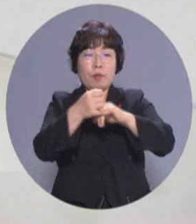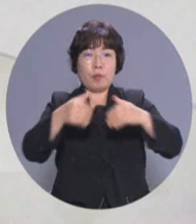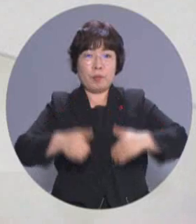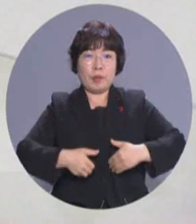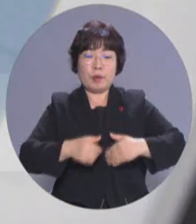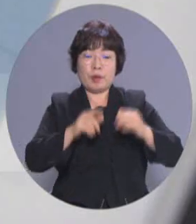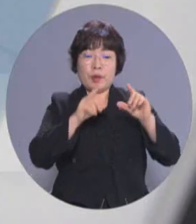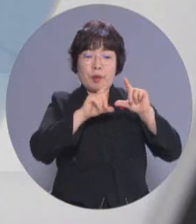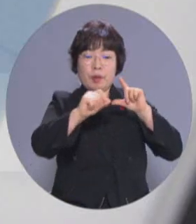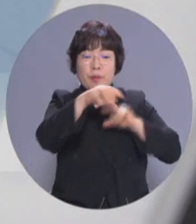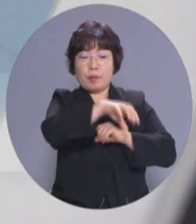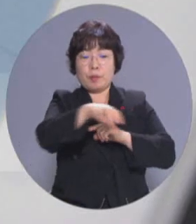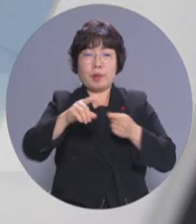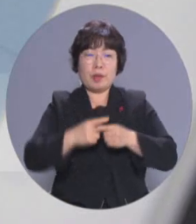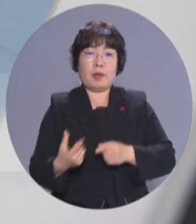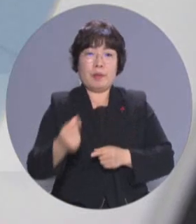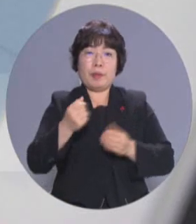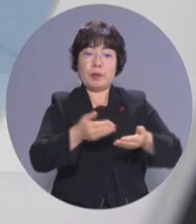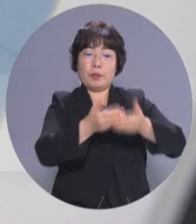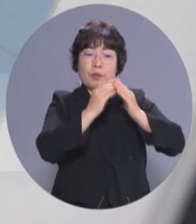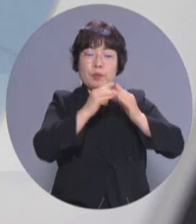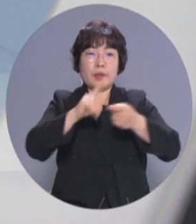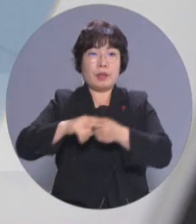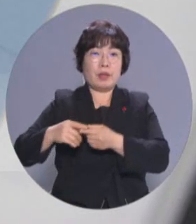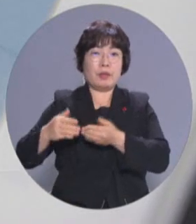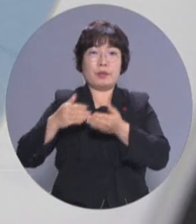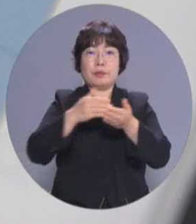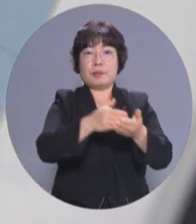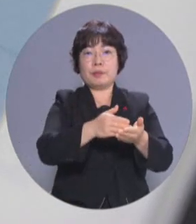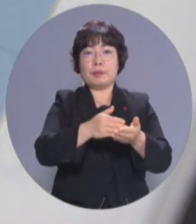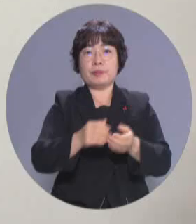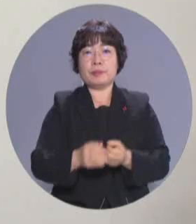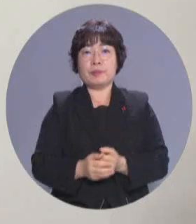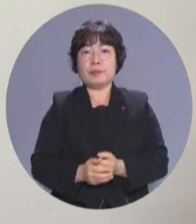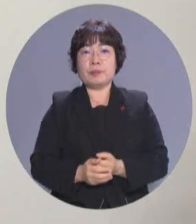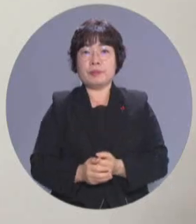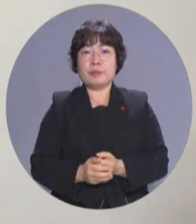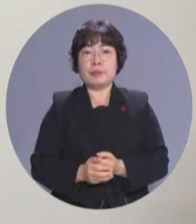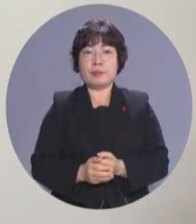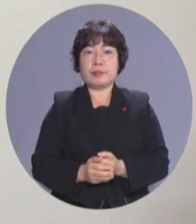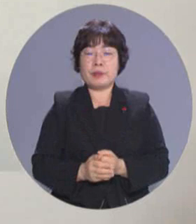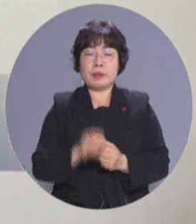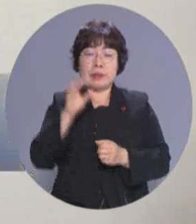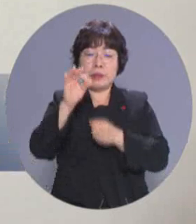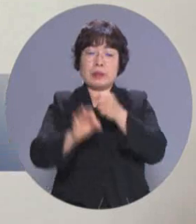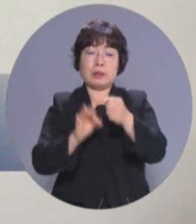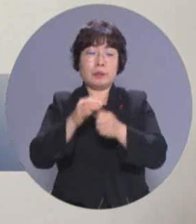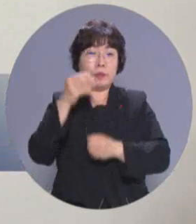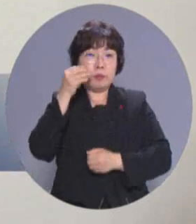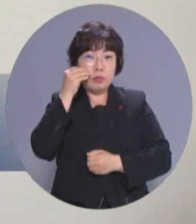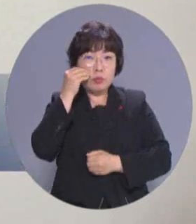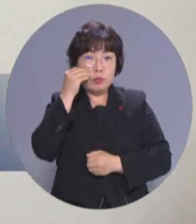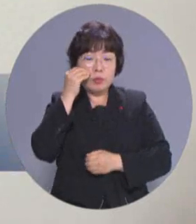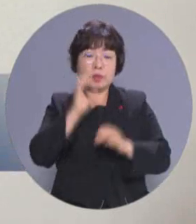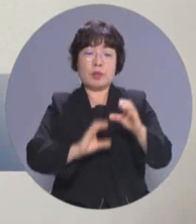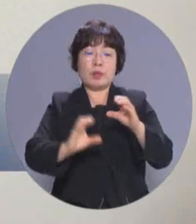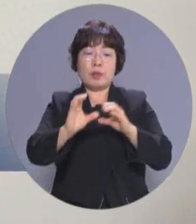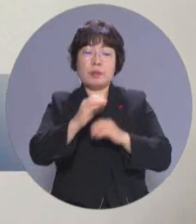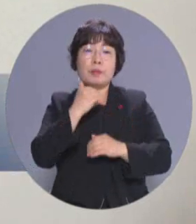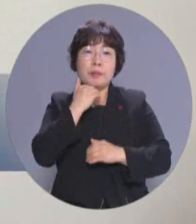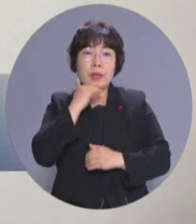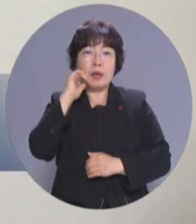일부 구역에 대한 조기 개발을 항만공사에 요청했습니다 10년 동안 공백을 저희가 또 기다릴 수 없기